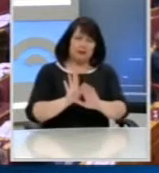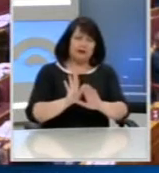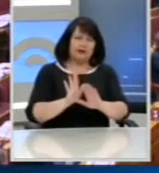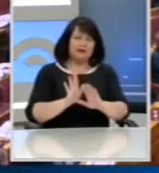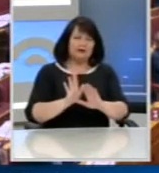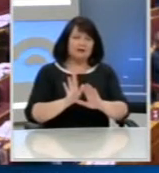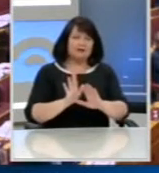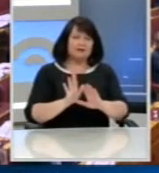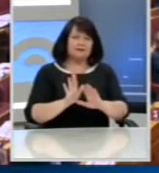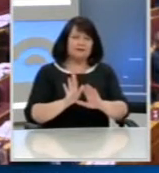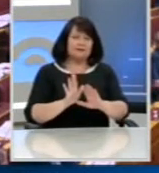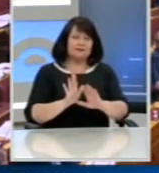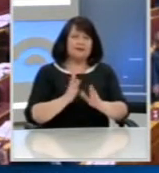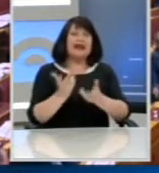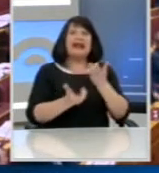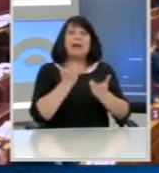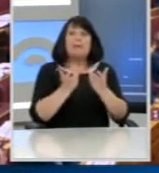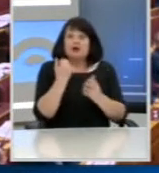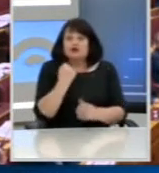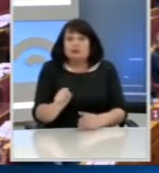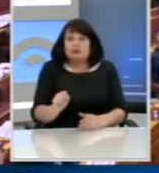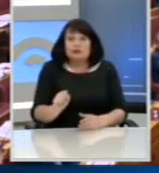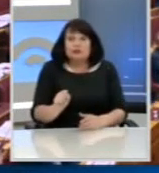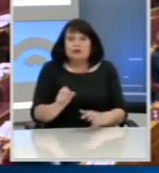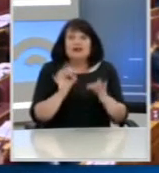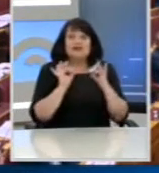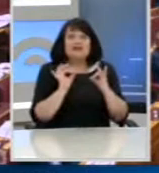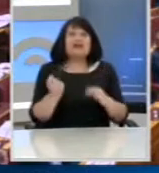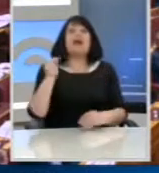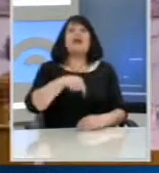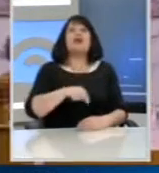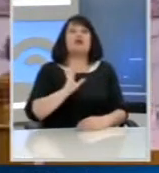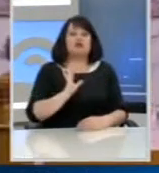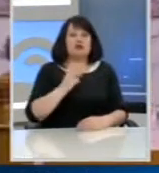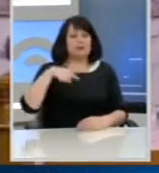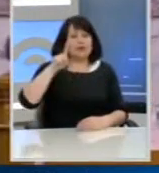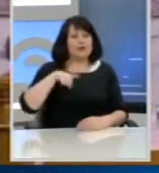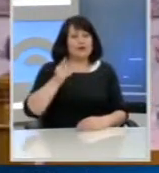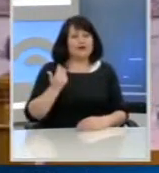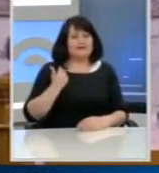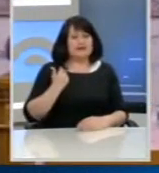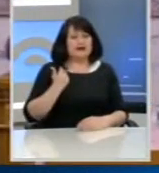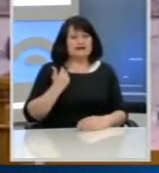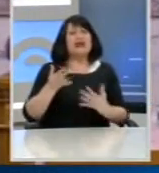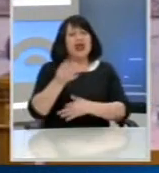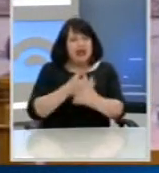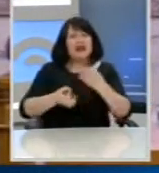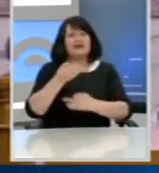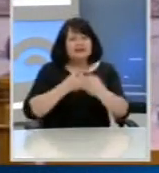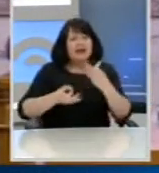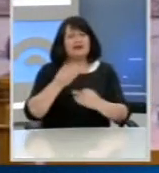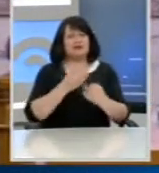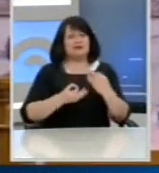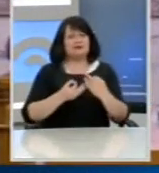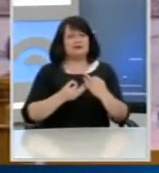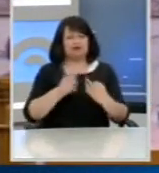τη απουσία του κυρίου Καμένου, ο οποίος προφανώς δεν έπρεπε να ήταν εδώ, τις προηγούμενες μέρες στις αγορεύσεις σας αναφερθήκατε